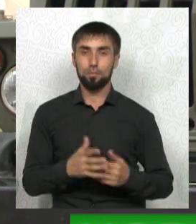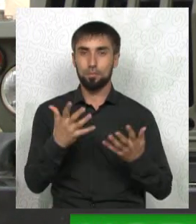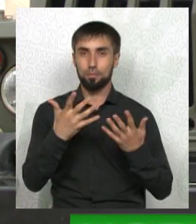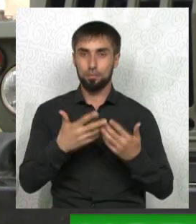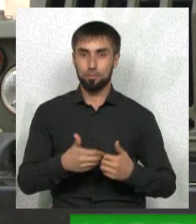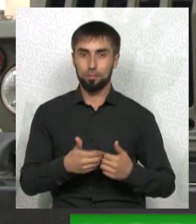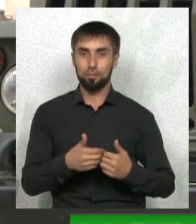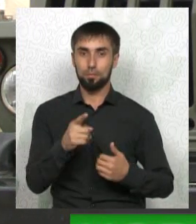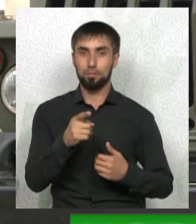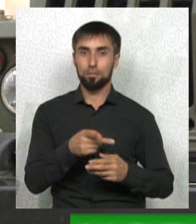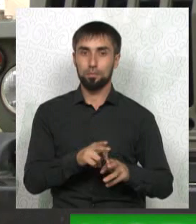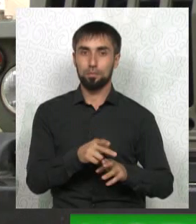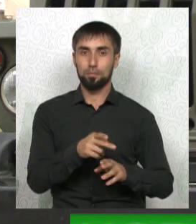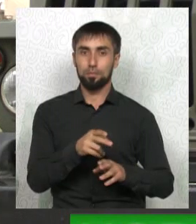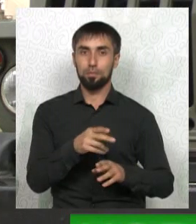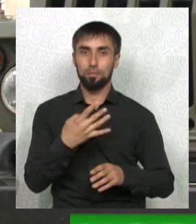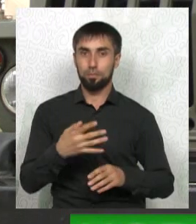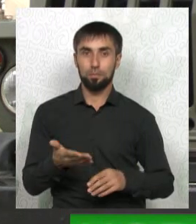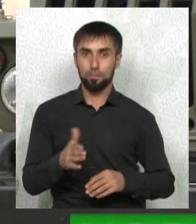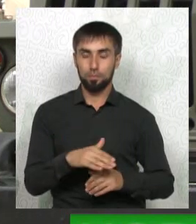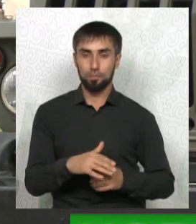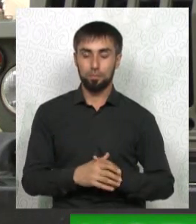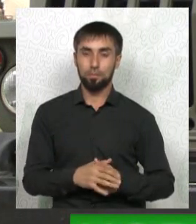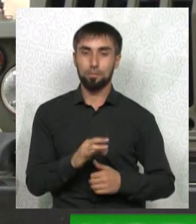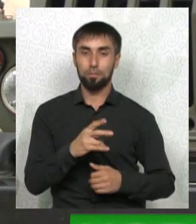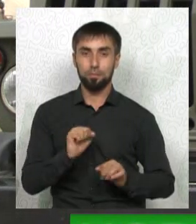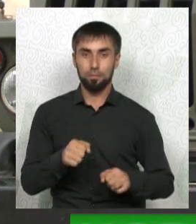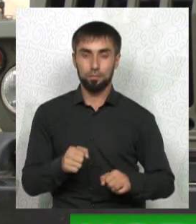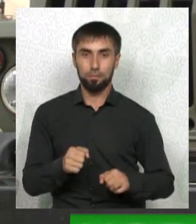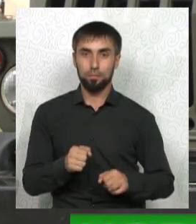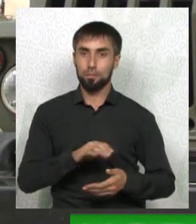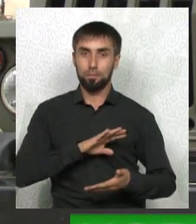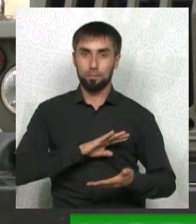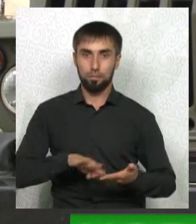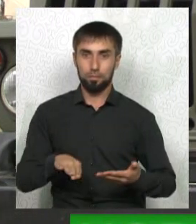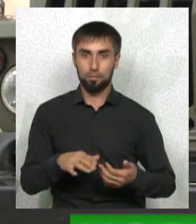Количество снарядов в одном залпе – это 40 штук. Она может без,